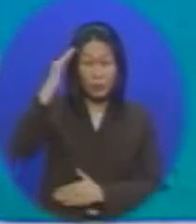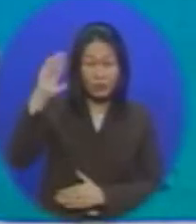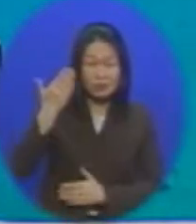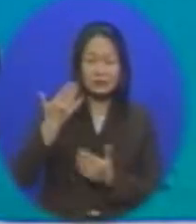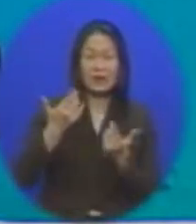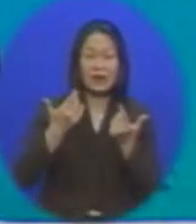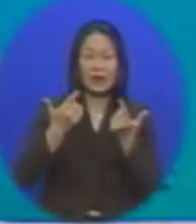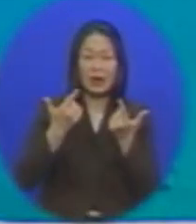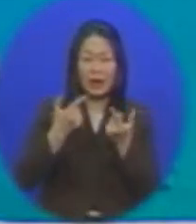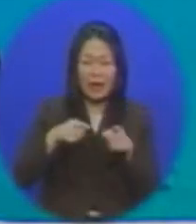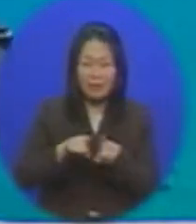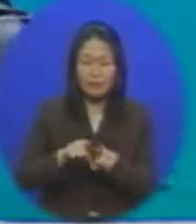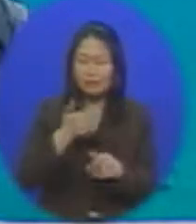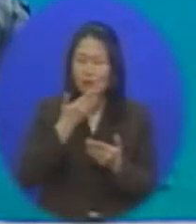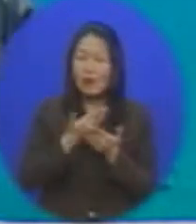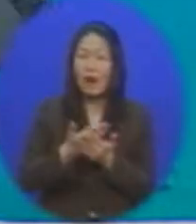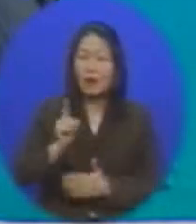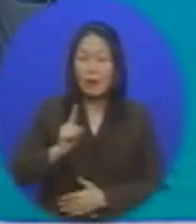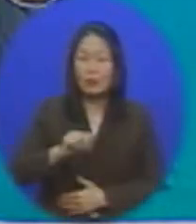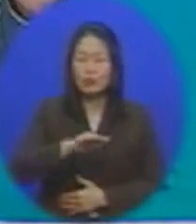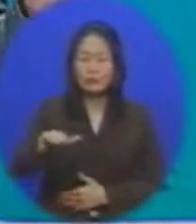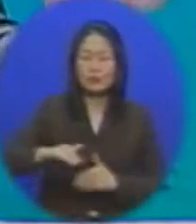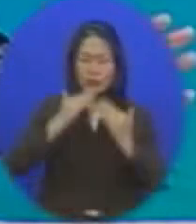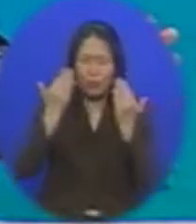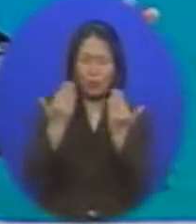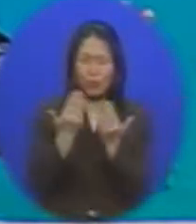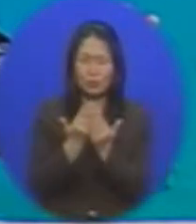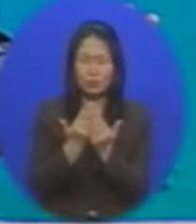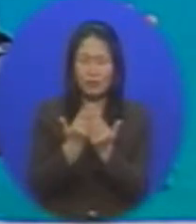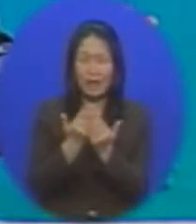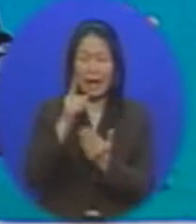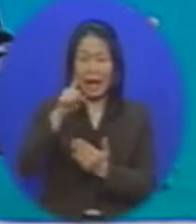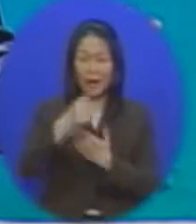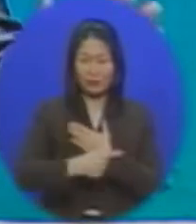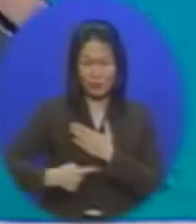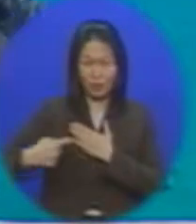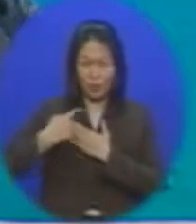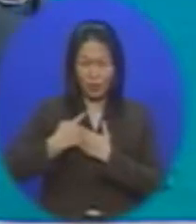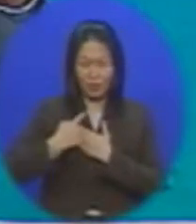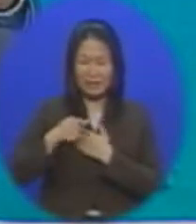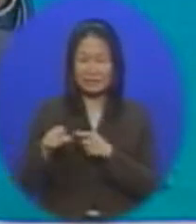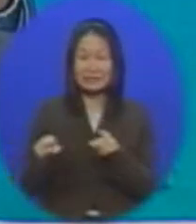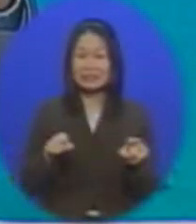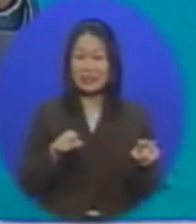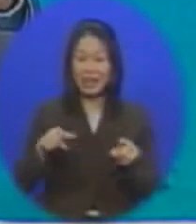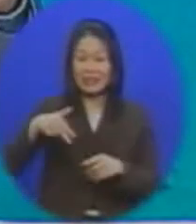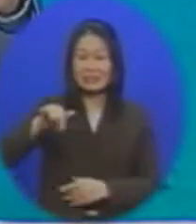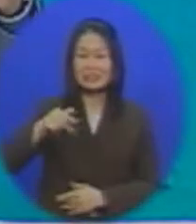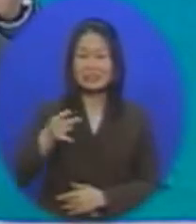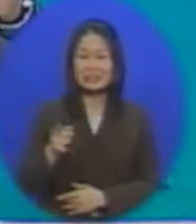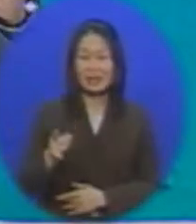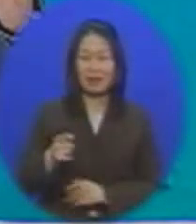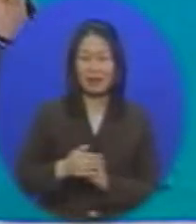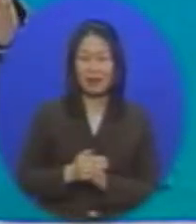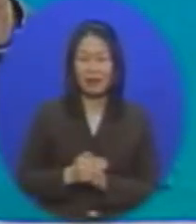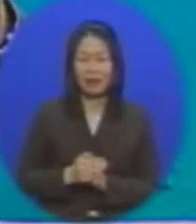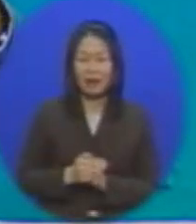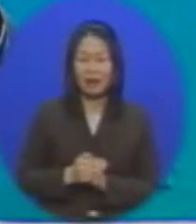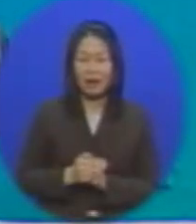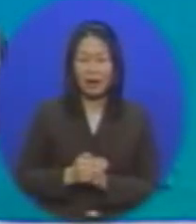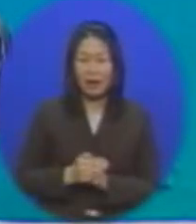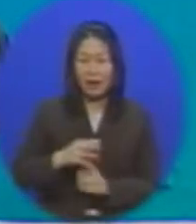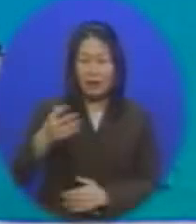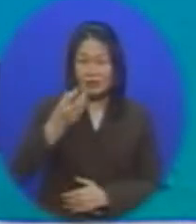것과 함께 중요한 것이 우리 모두가 한 몸의 지체 라는 거에요 우리 모두가 다 성도들은